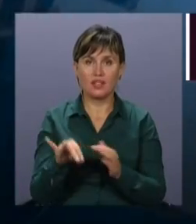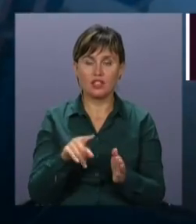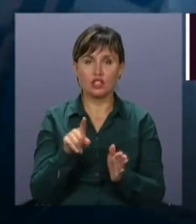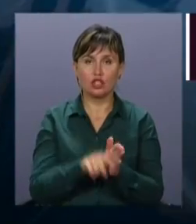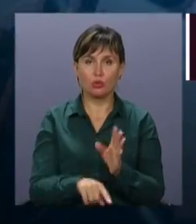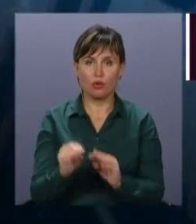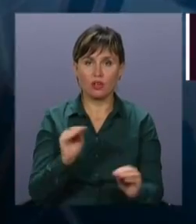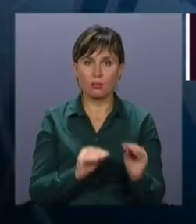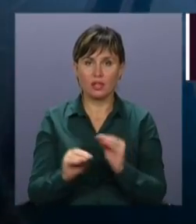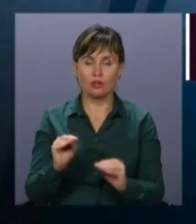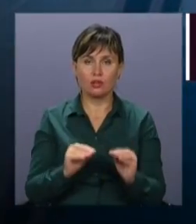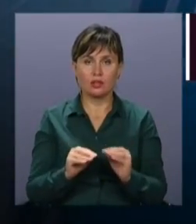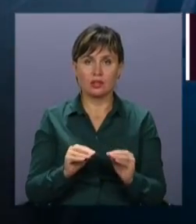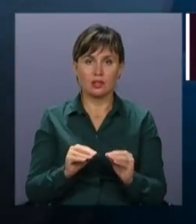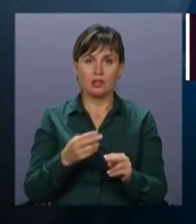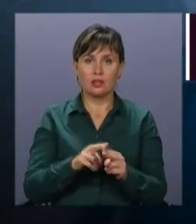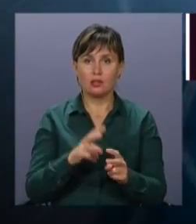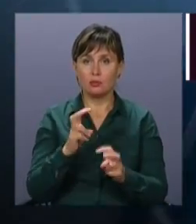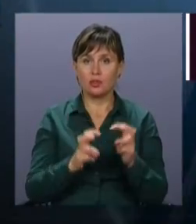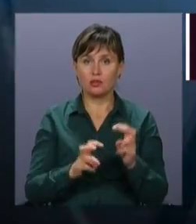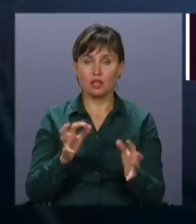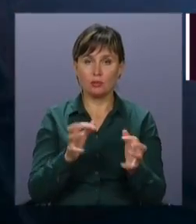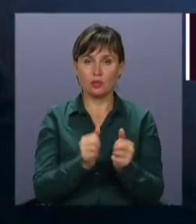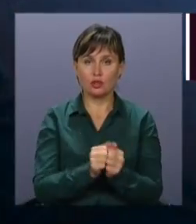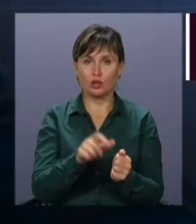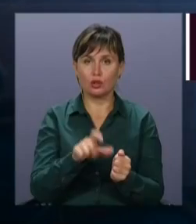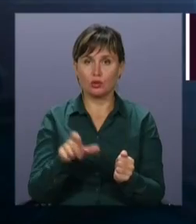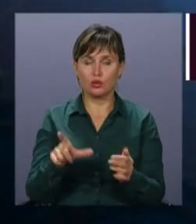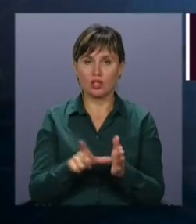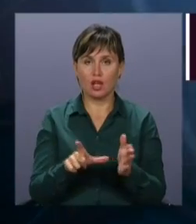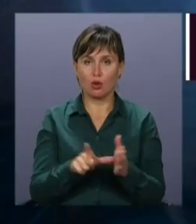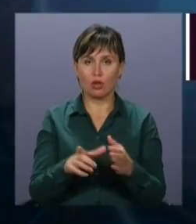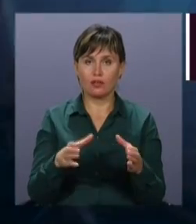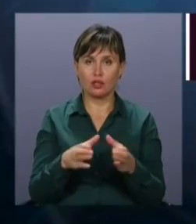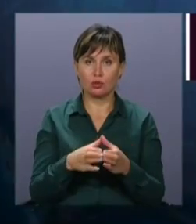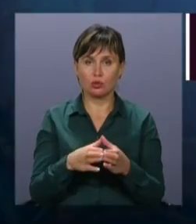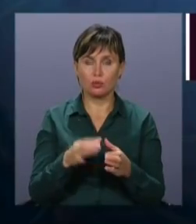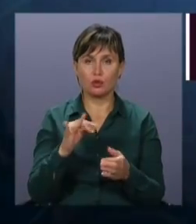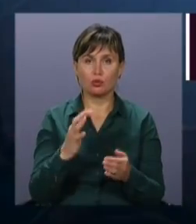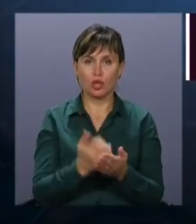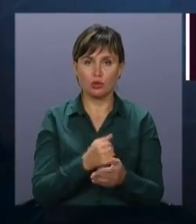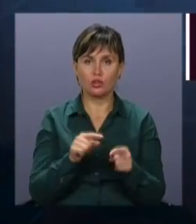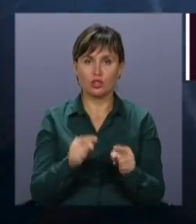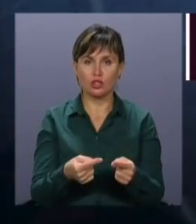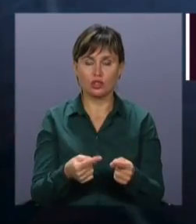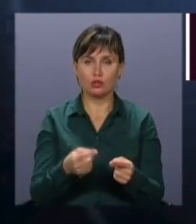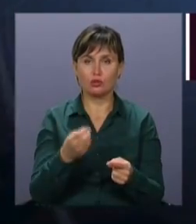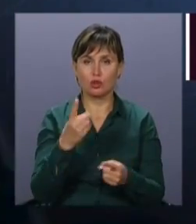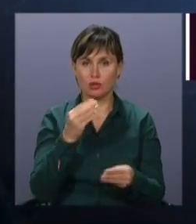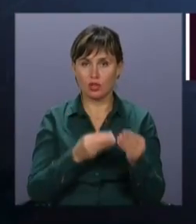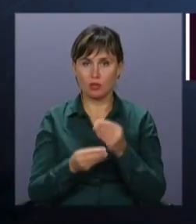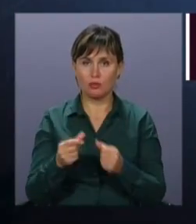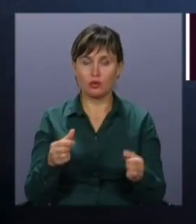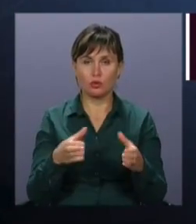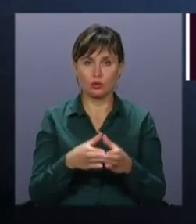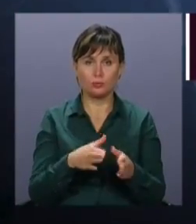дешевых комплектующих. Кустарное производство обнаружили сотрудники налоговой службы. Фискалам удалось задержать очередную липовую партию.